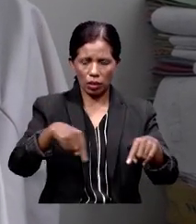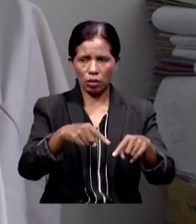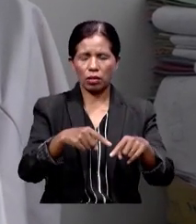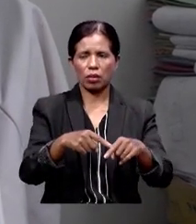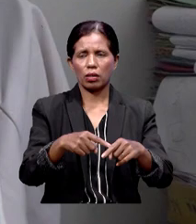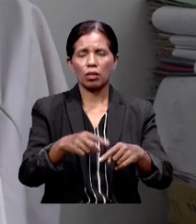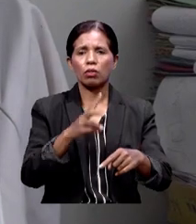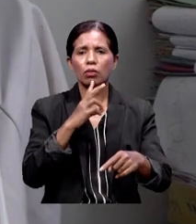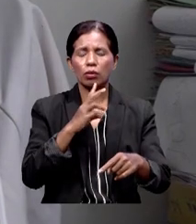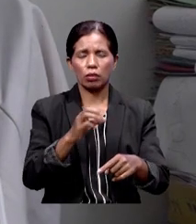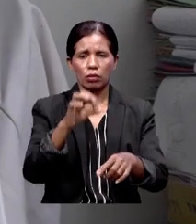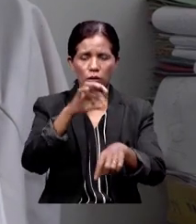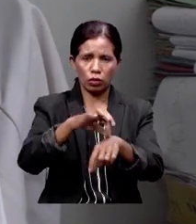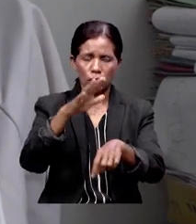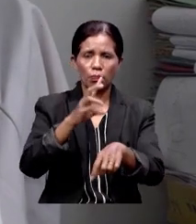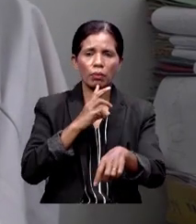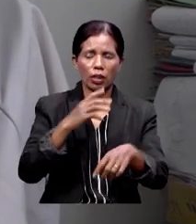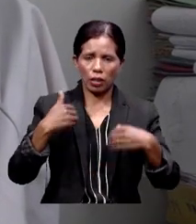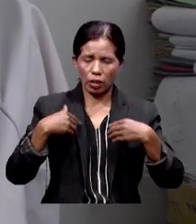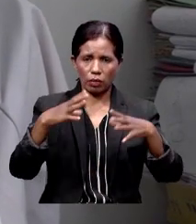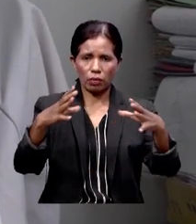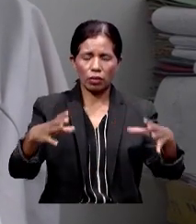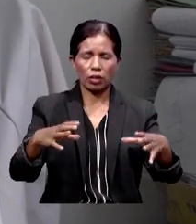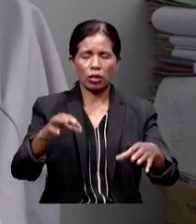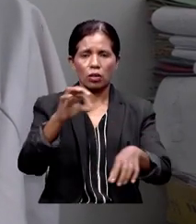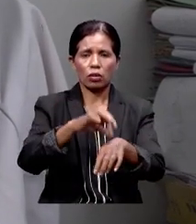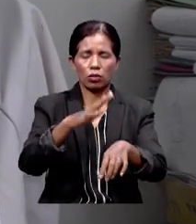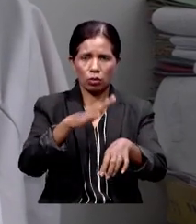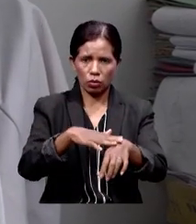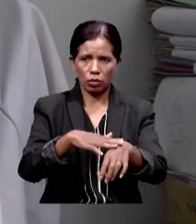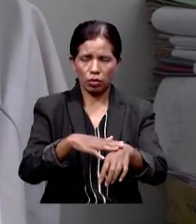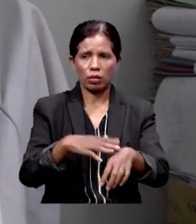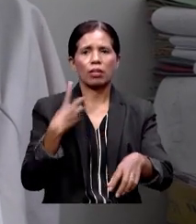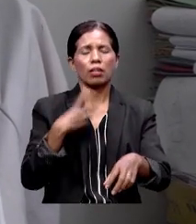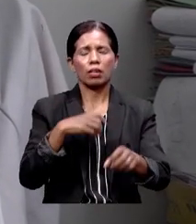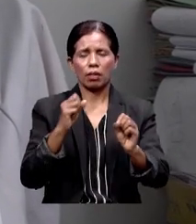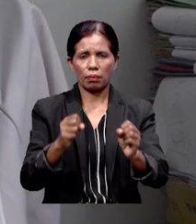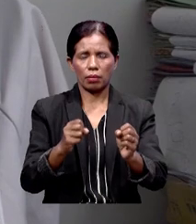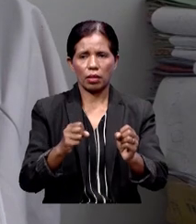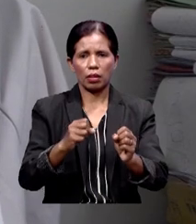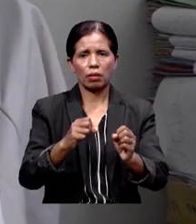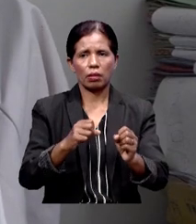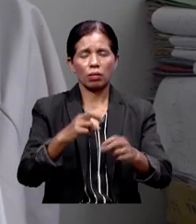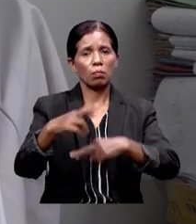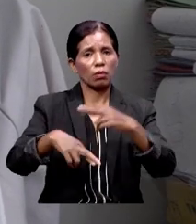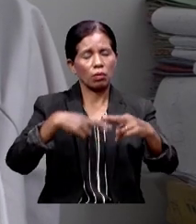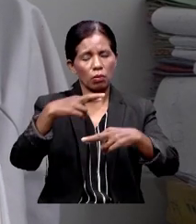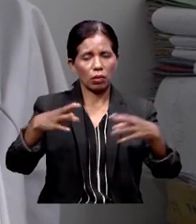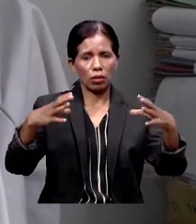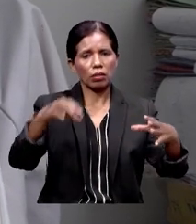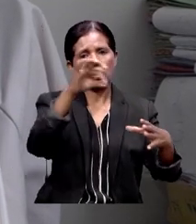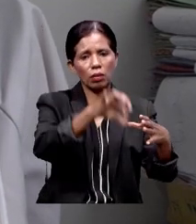susuk ne ba to Tala halu limpeza ne bebe dia kanto ide ne ma bele fekta ba moras ne